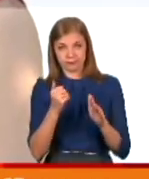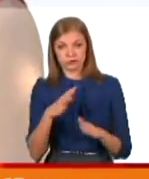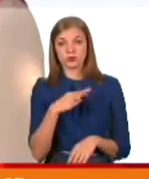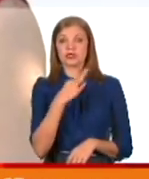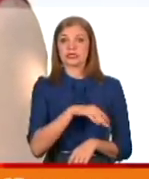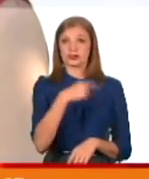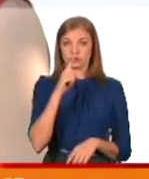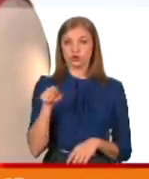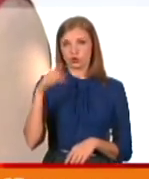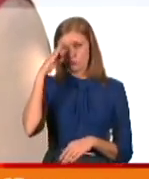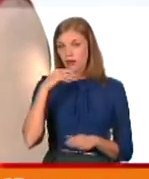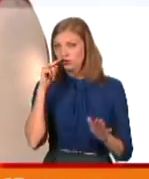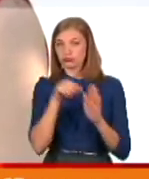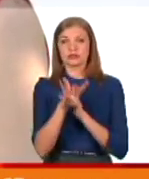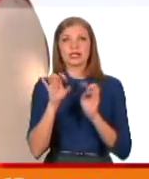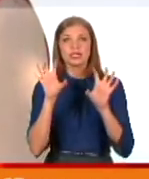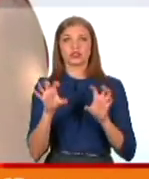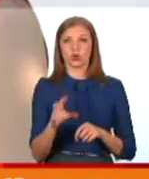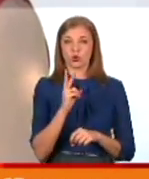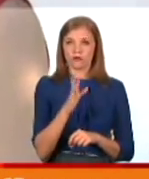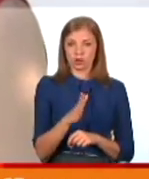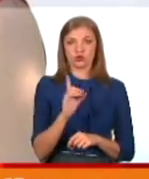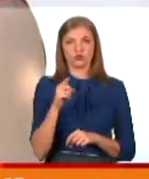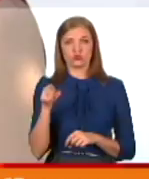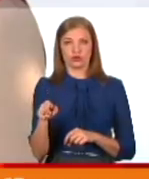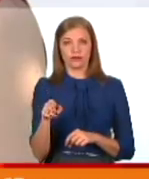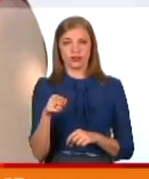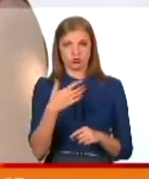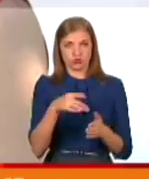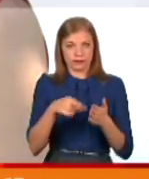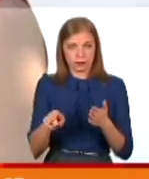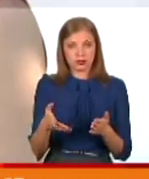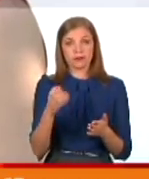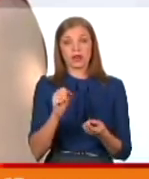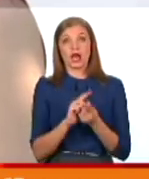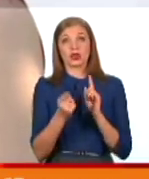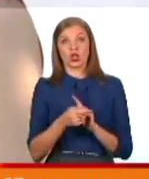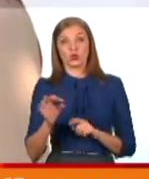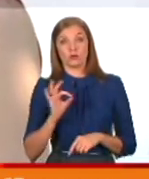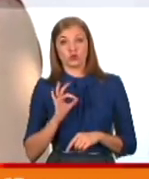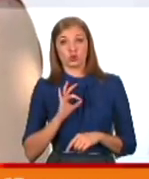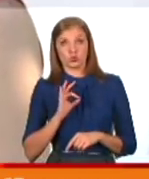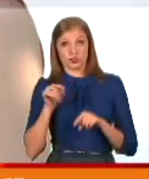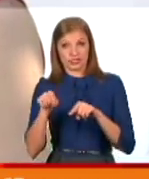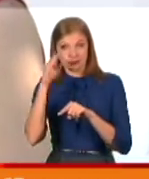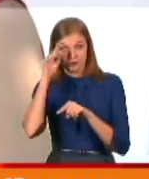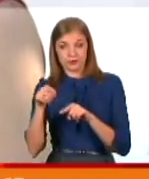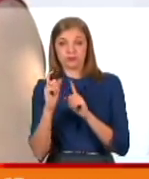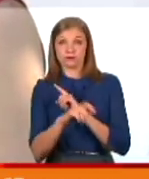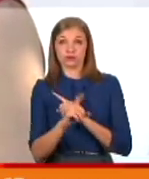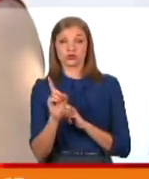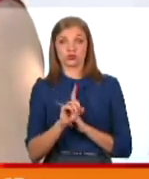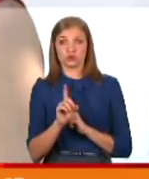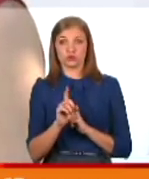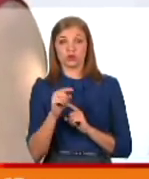Син повідомив, що батько проник незаконно в квартиру, адже він його звідти виписав. А натомість юристка цього чоловіка сказала,